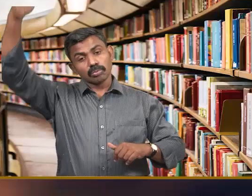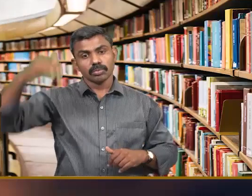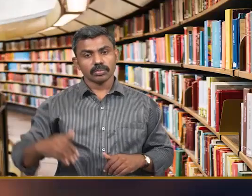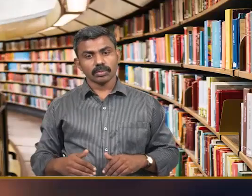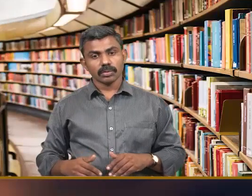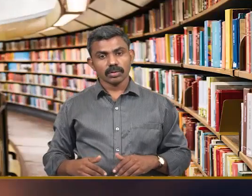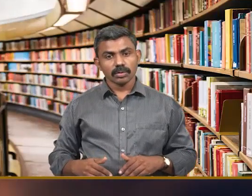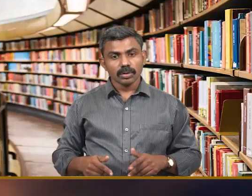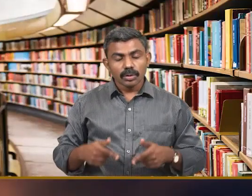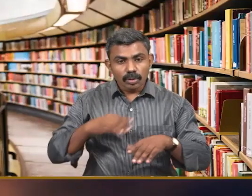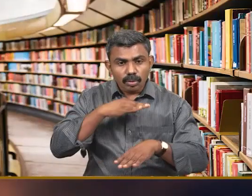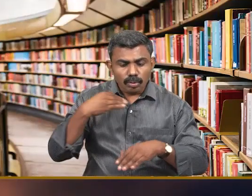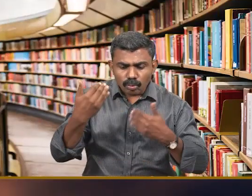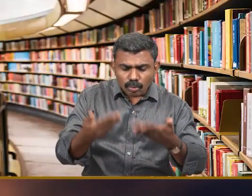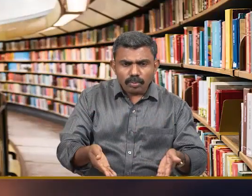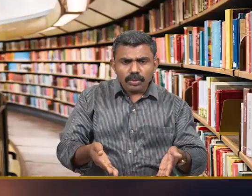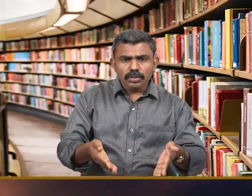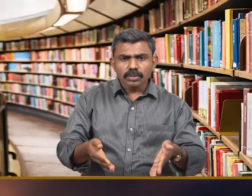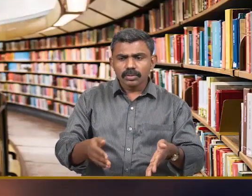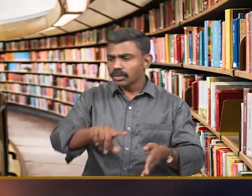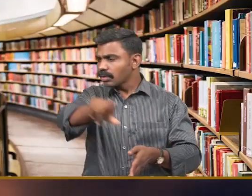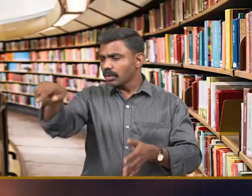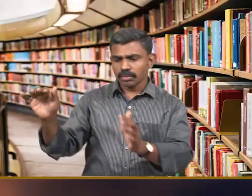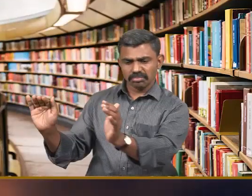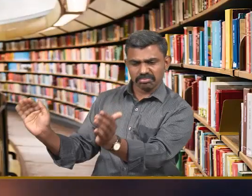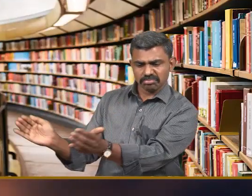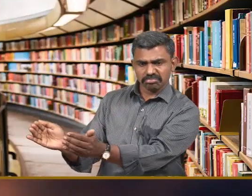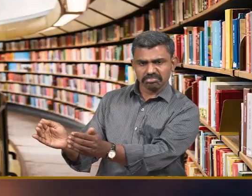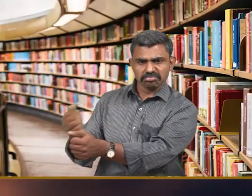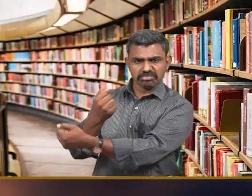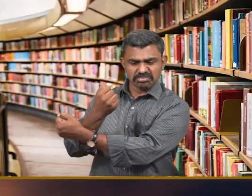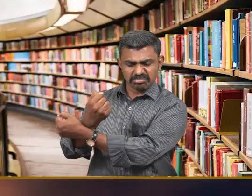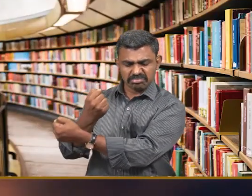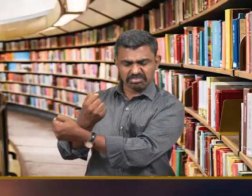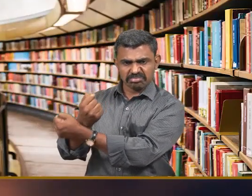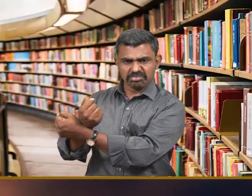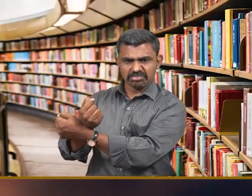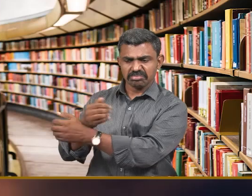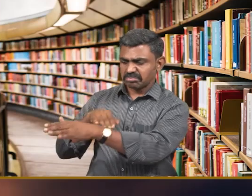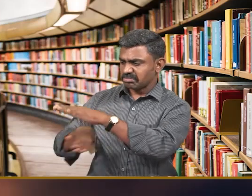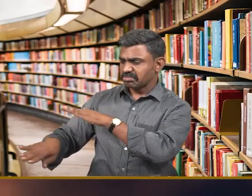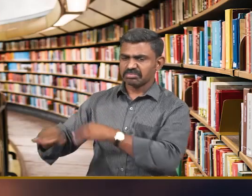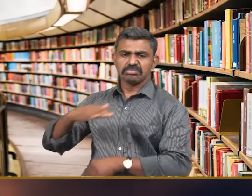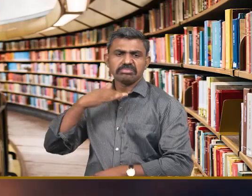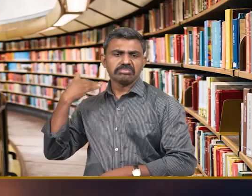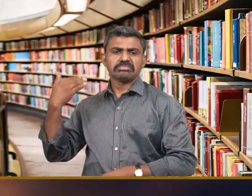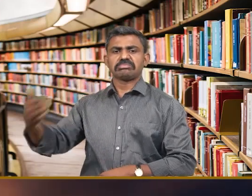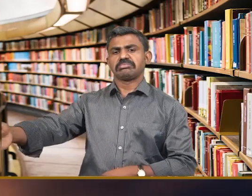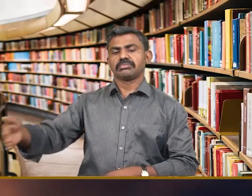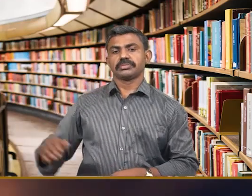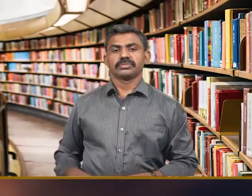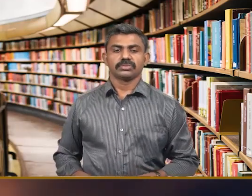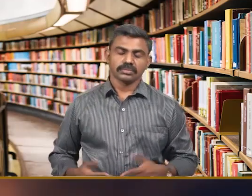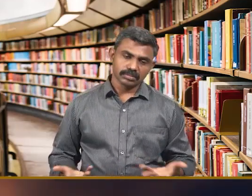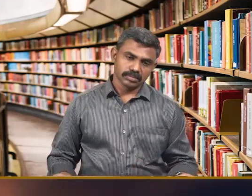அவரை கொல்லப்பட்டதுக்கு பிறகு அவரை வந்து அவருக்கு ஆதரவு போராடிய அந்த போராட்ட வீரர்கள் எதிர்கட்சியினர் எல்லாத்தையுமே என்ன பண்ணுறாரு, அரெஸ்ட் பண்ணி கொண்டு போய்